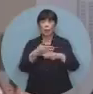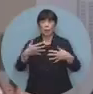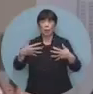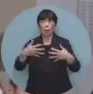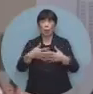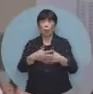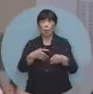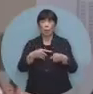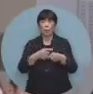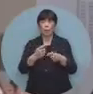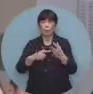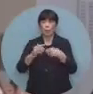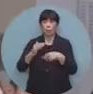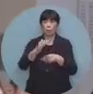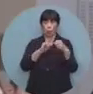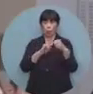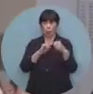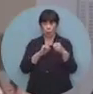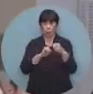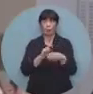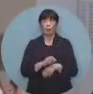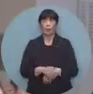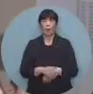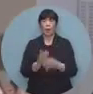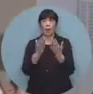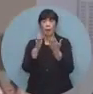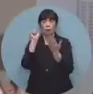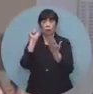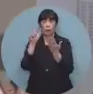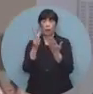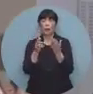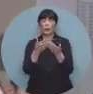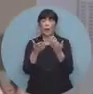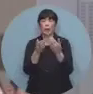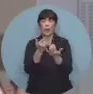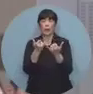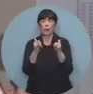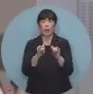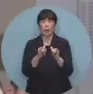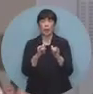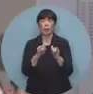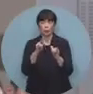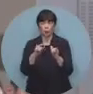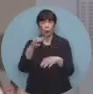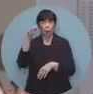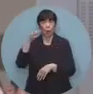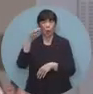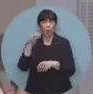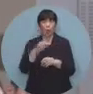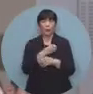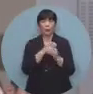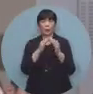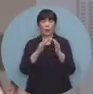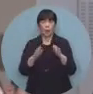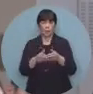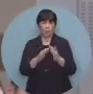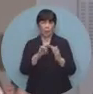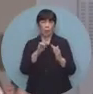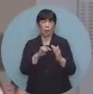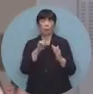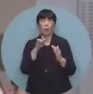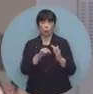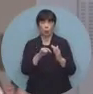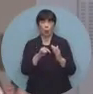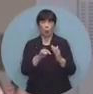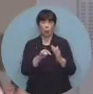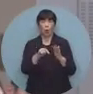一層の向上を目的としましてえ学識経験者からなる事業評価委員会を開催してございます委員会の議事